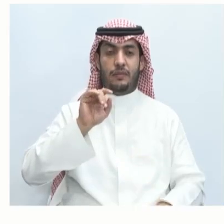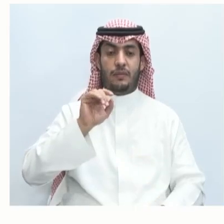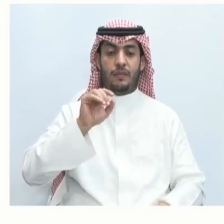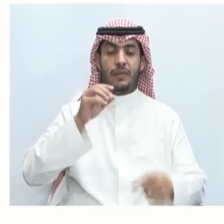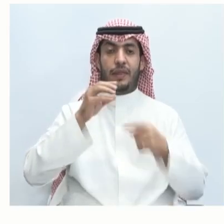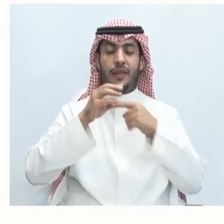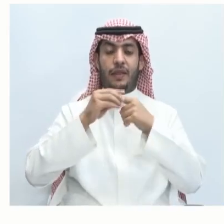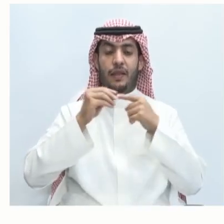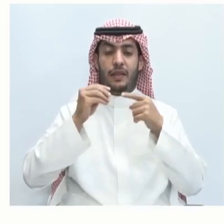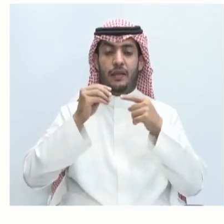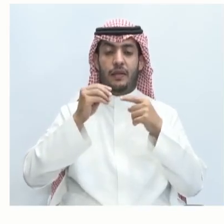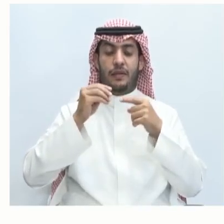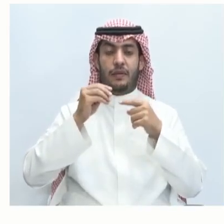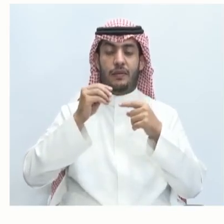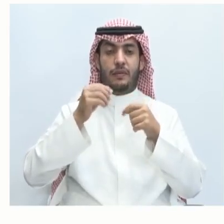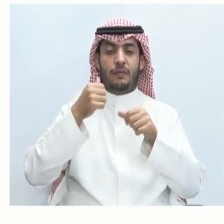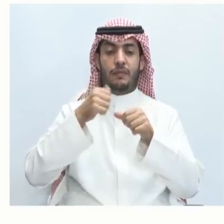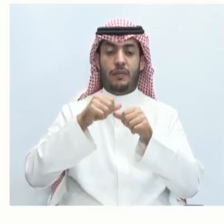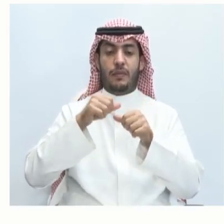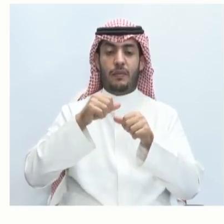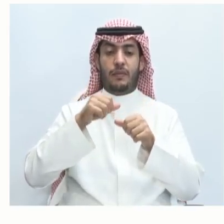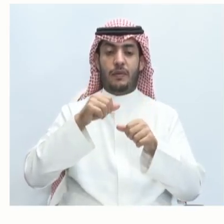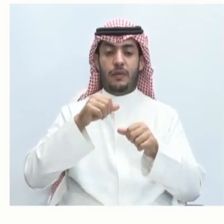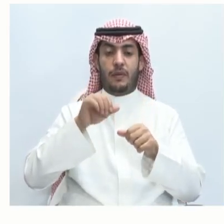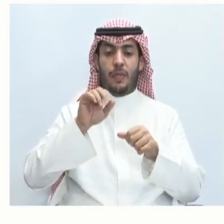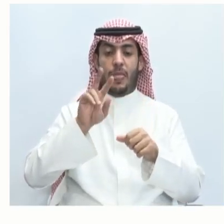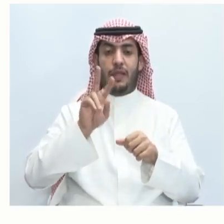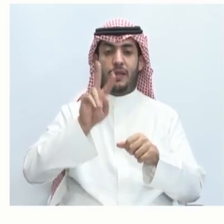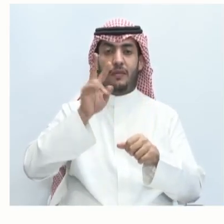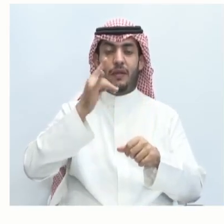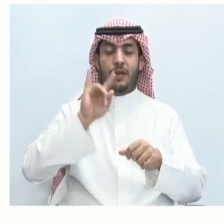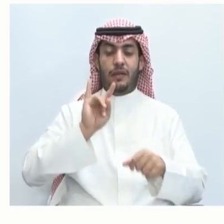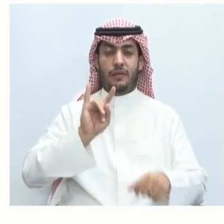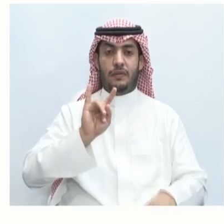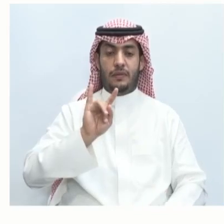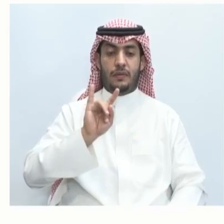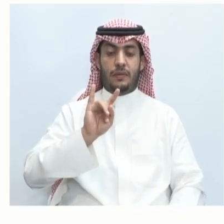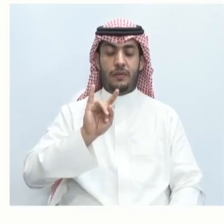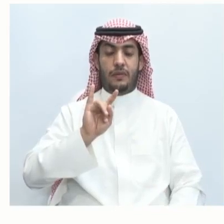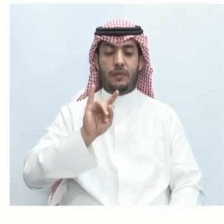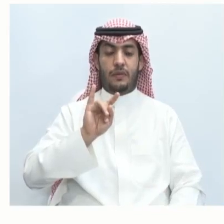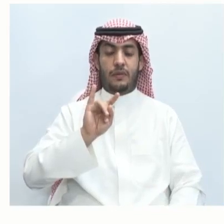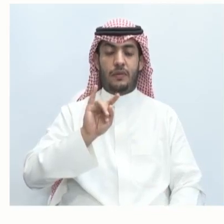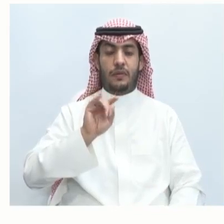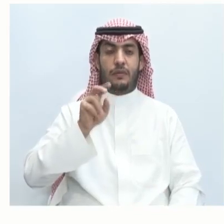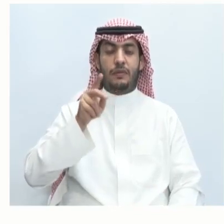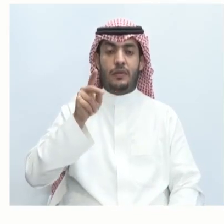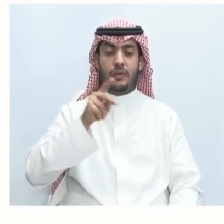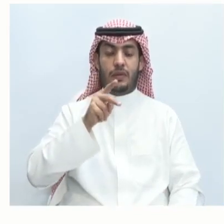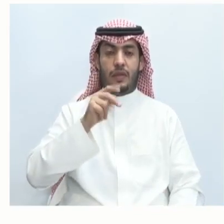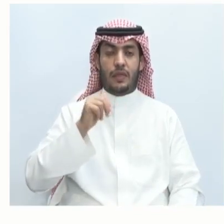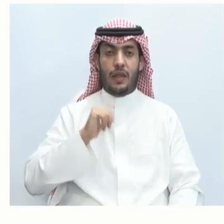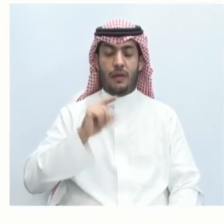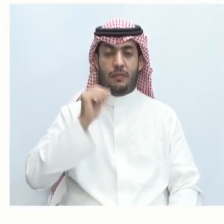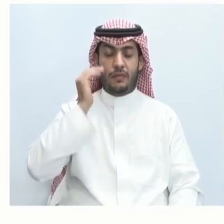مطروحا منه ما تم تعبئته كم سبعه اعشار صح ولا لا يا ابطال الان ابنائي